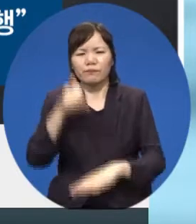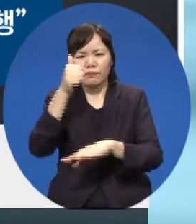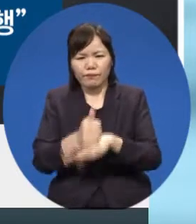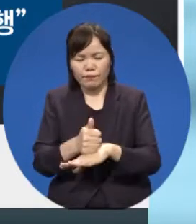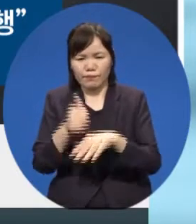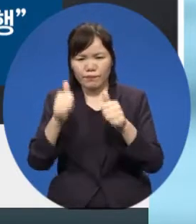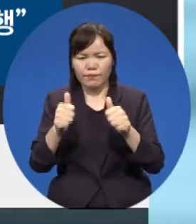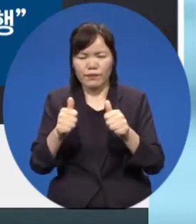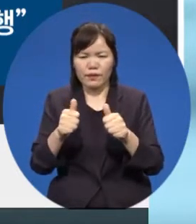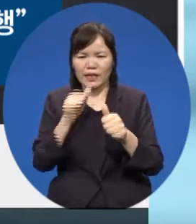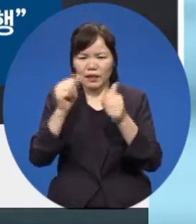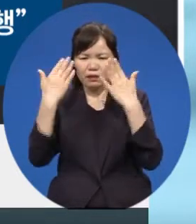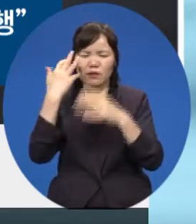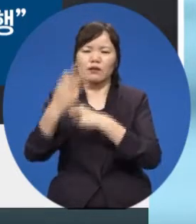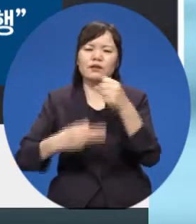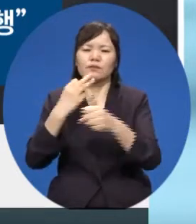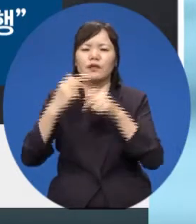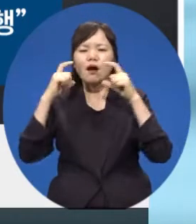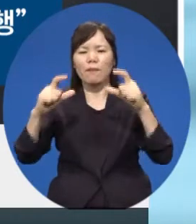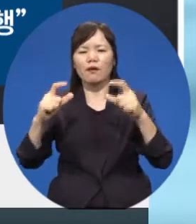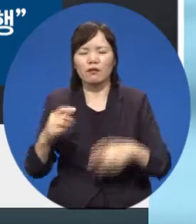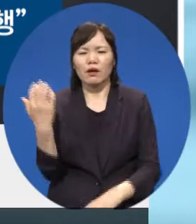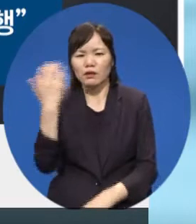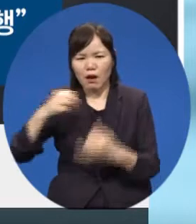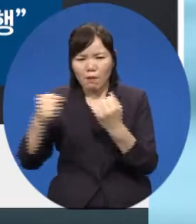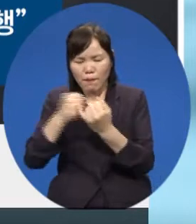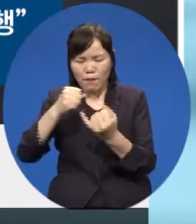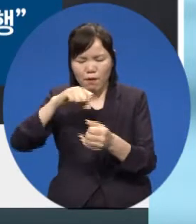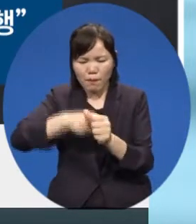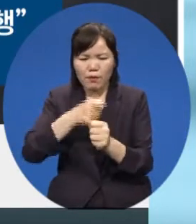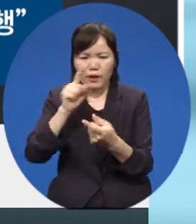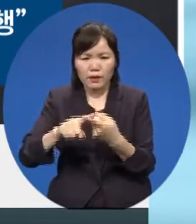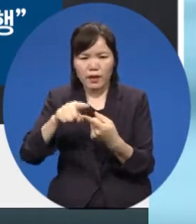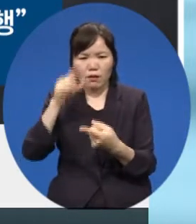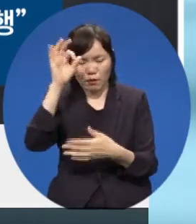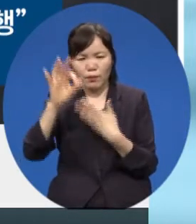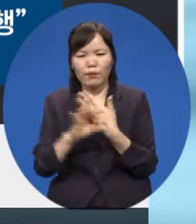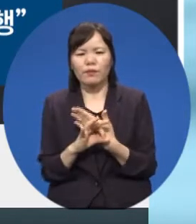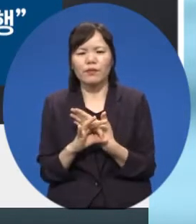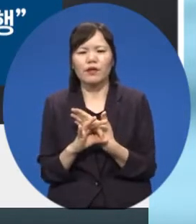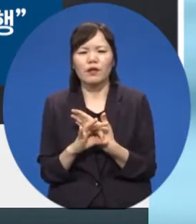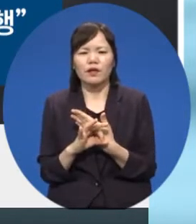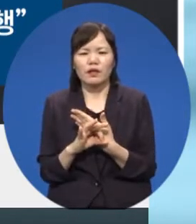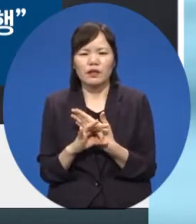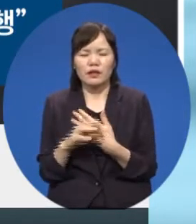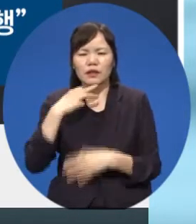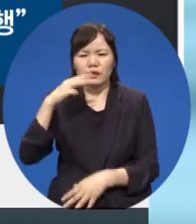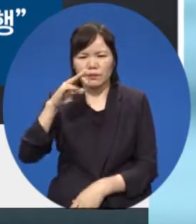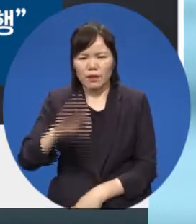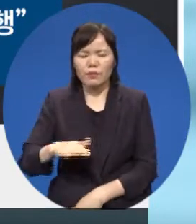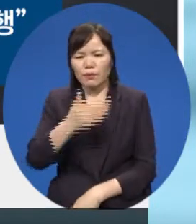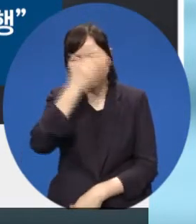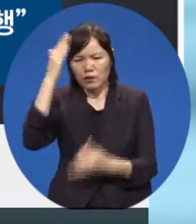징역 13년 점을 쳐 했거든요 근데 성폭력 버추어 벌에 관한 법률의 보면 뭐가 있냐면 어 2 형태 13세 미만의